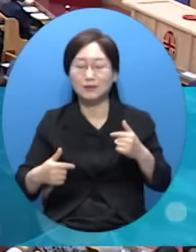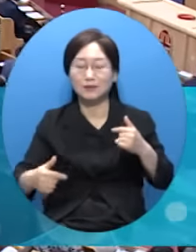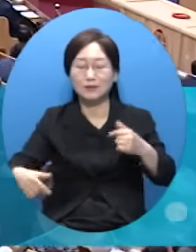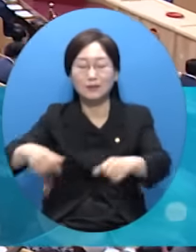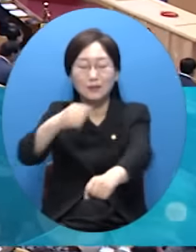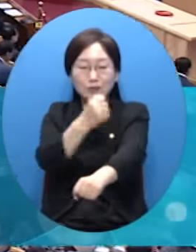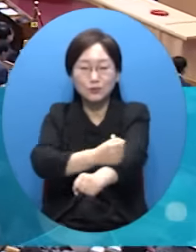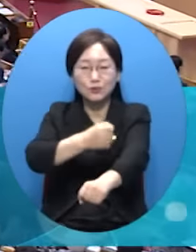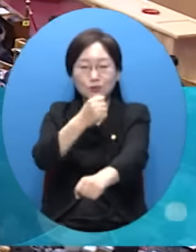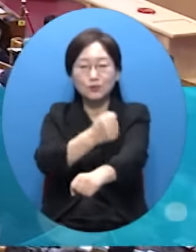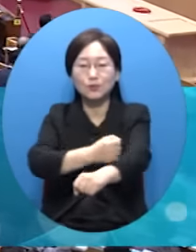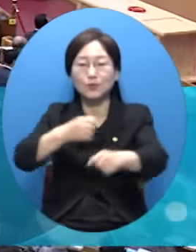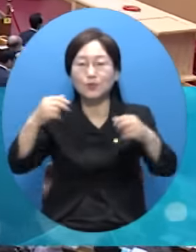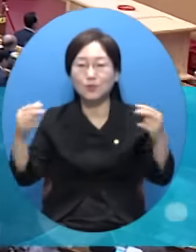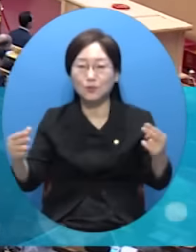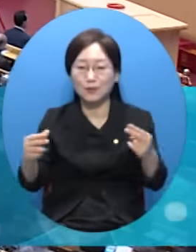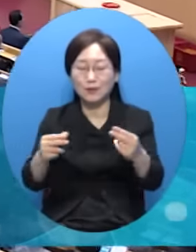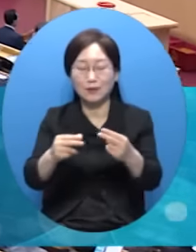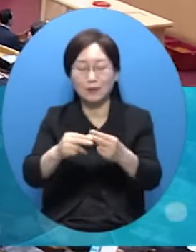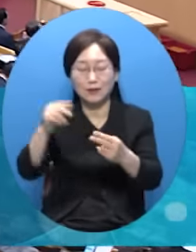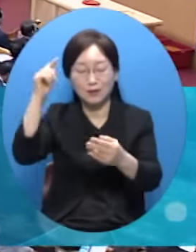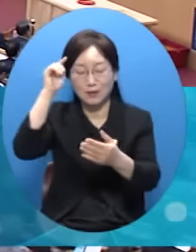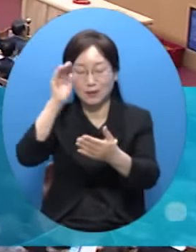기쁨을 수고와